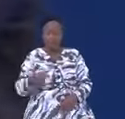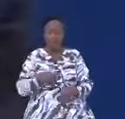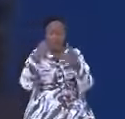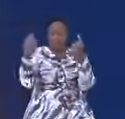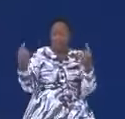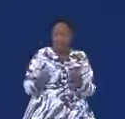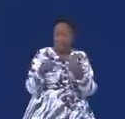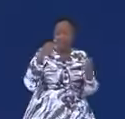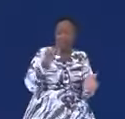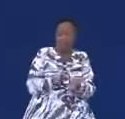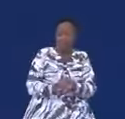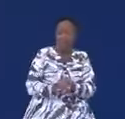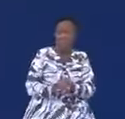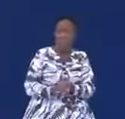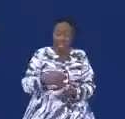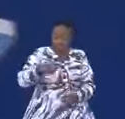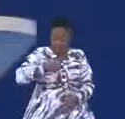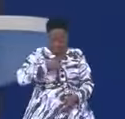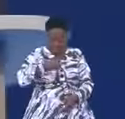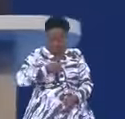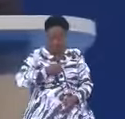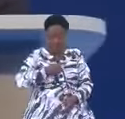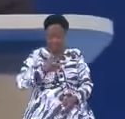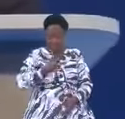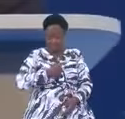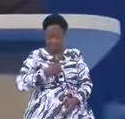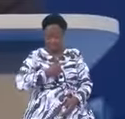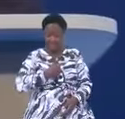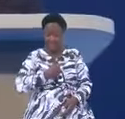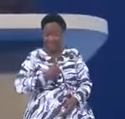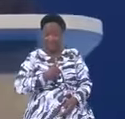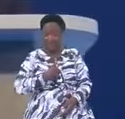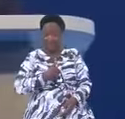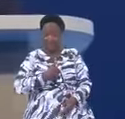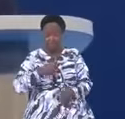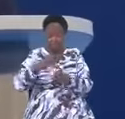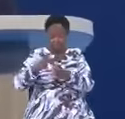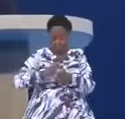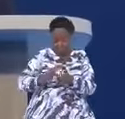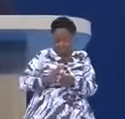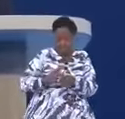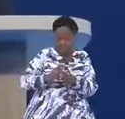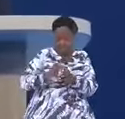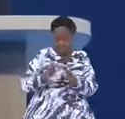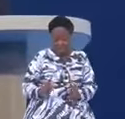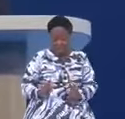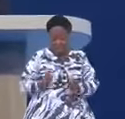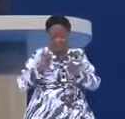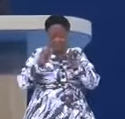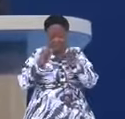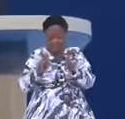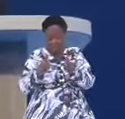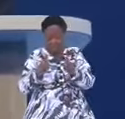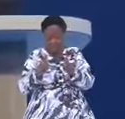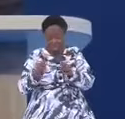que j'ai pratiqué ni a promis que ge a perpétré et j'ai enseigné aux autres c'est